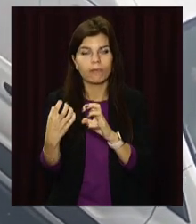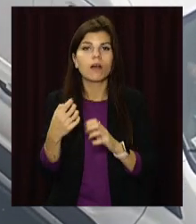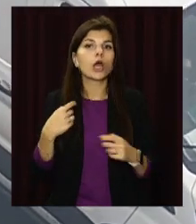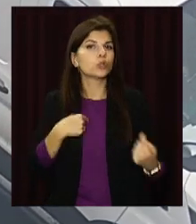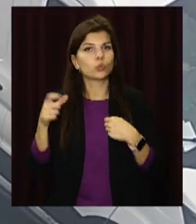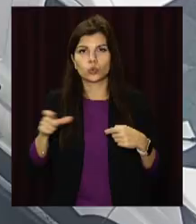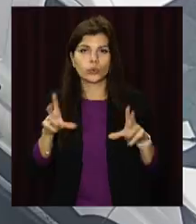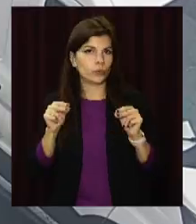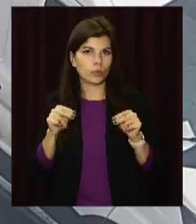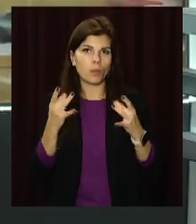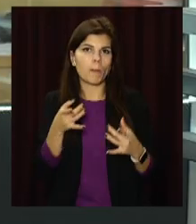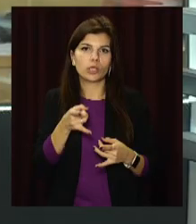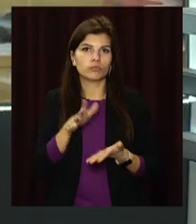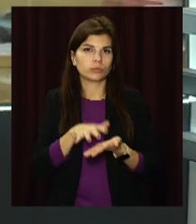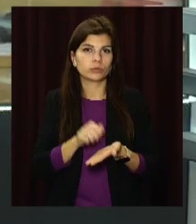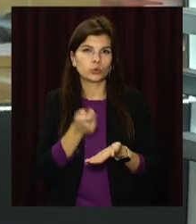немає.